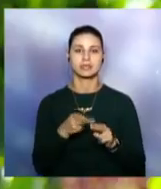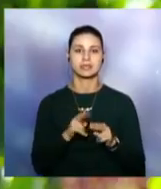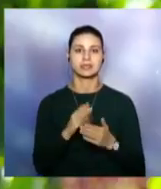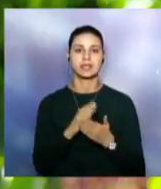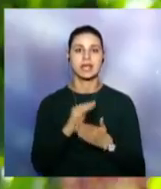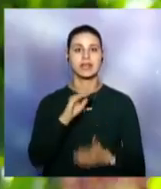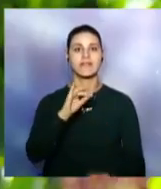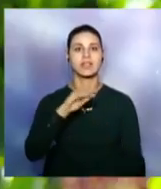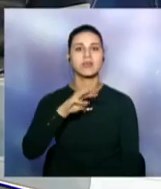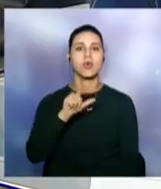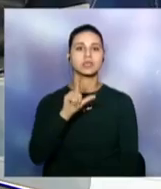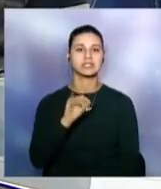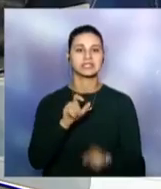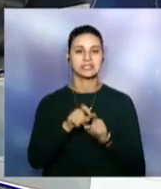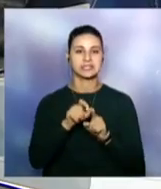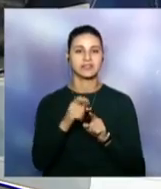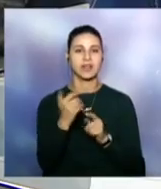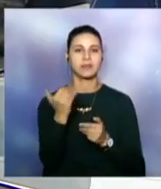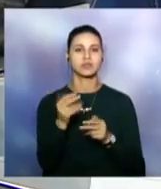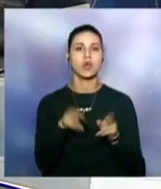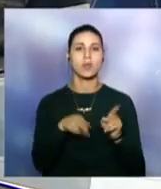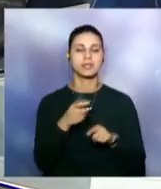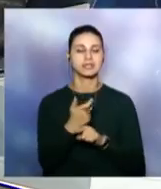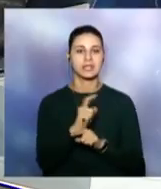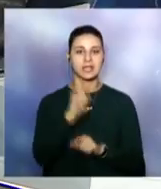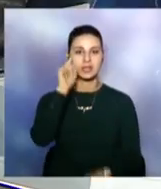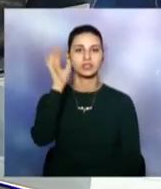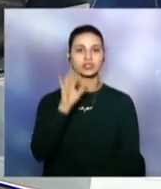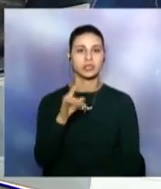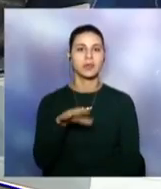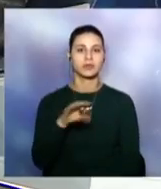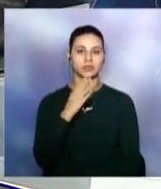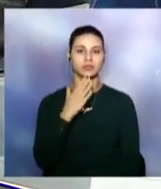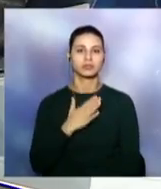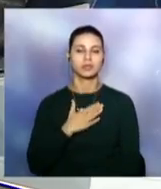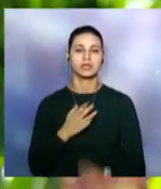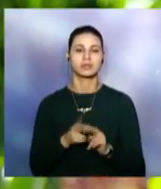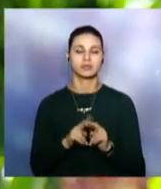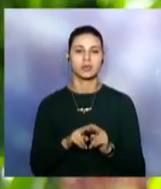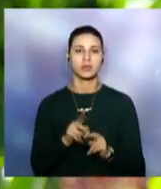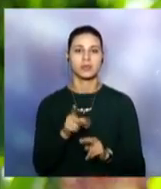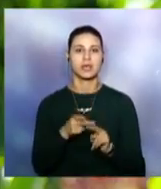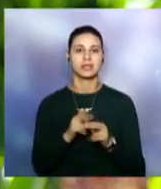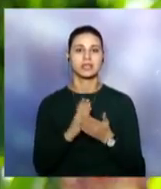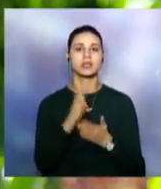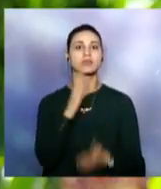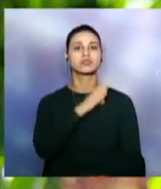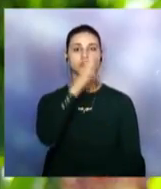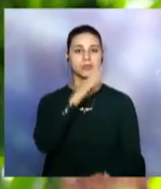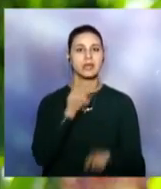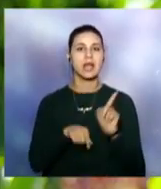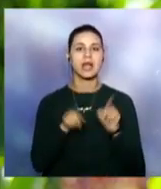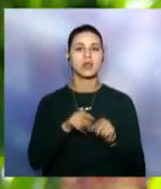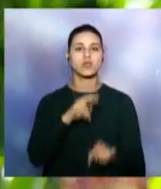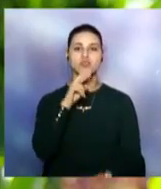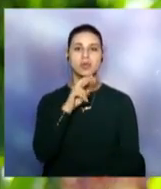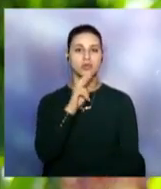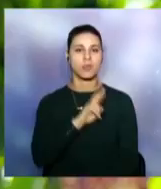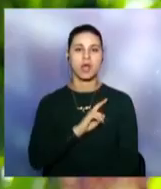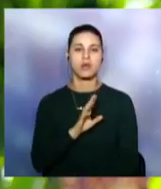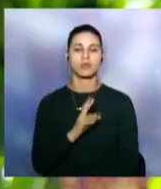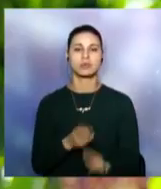ეს არის ფიმოზის ოპერაცია, რომელიც საკმაოდ ხშირად არის ბავშვებში, იმიტომ რომ ეს არის შობლების ხანდახან უყურადღებობა,